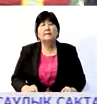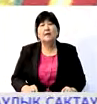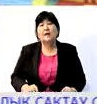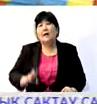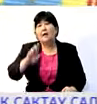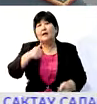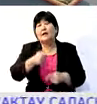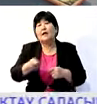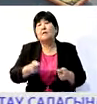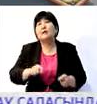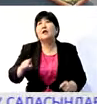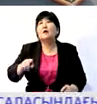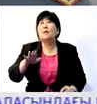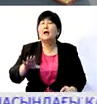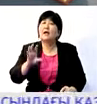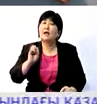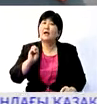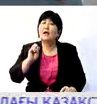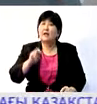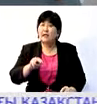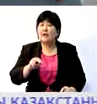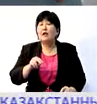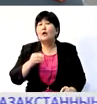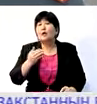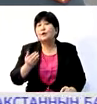Елбасымыз идеясы мәңгілік ел.